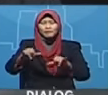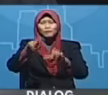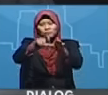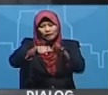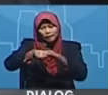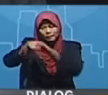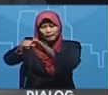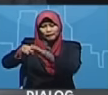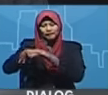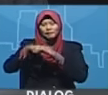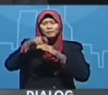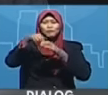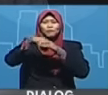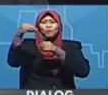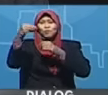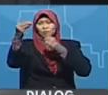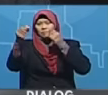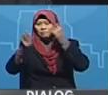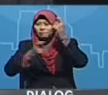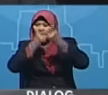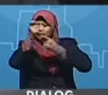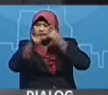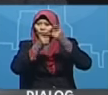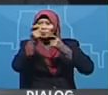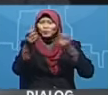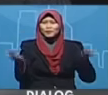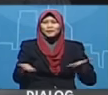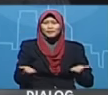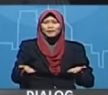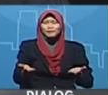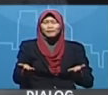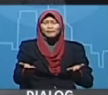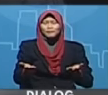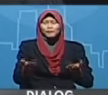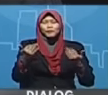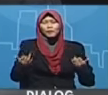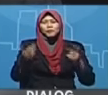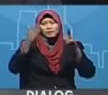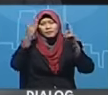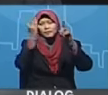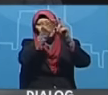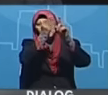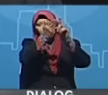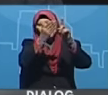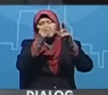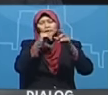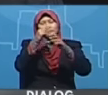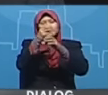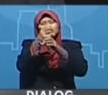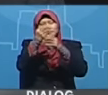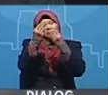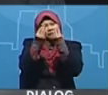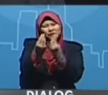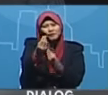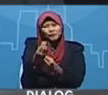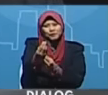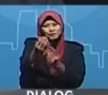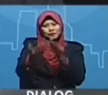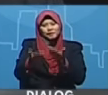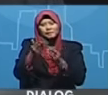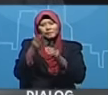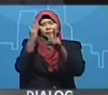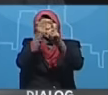untuk datang. Okay. Jadi secara umumnya pada tahun lepas kita dapat target kita, walaupun tak sampai tapi tak banyak. Kita target